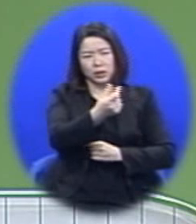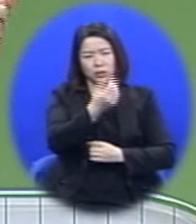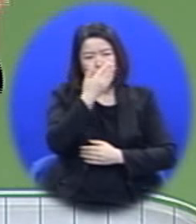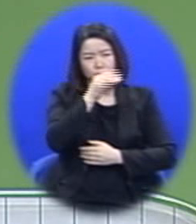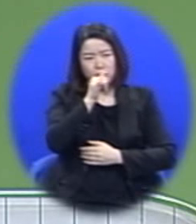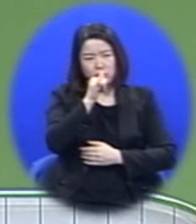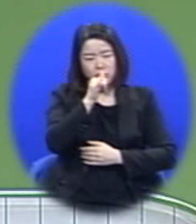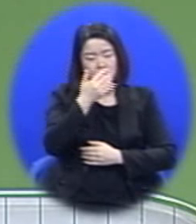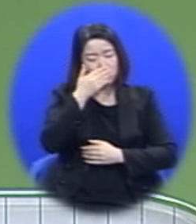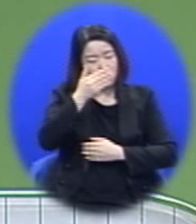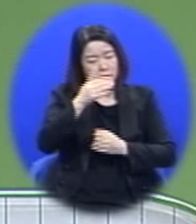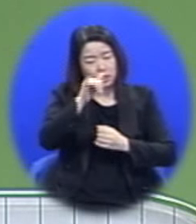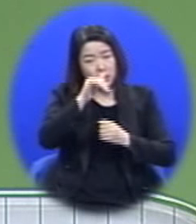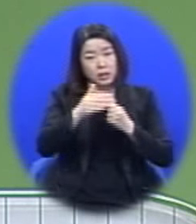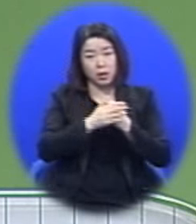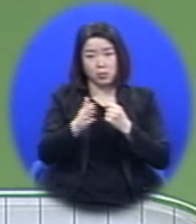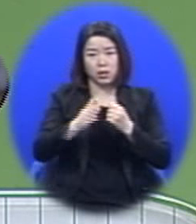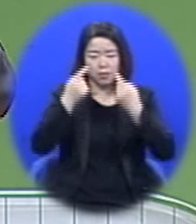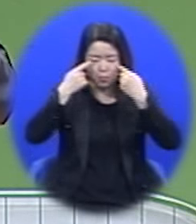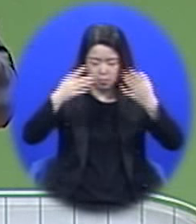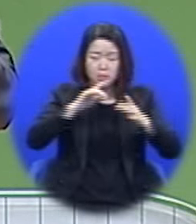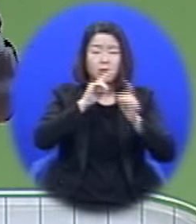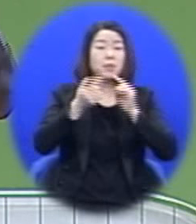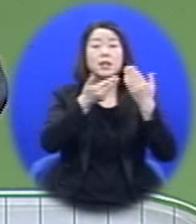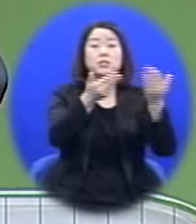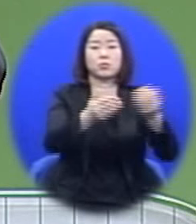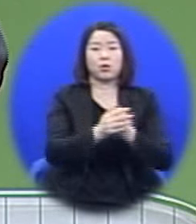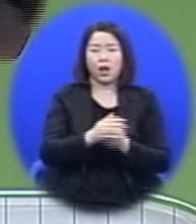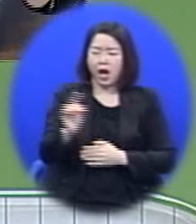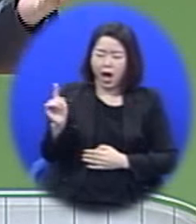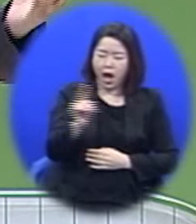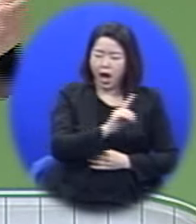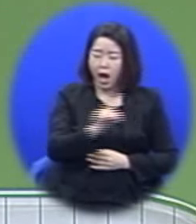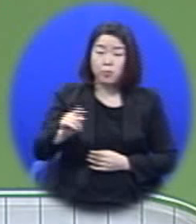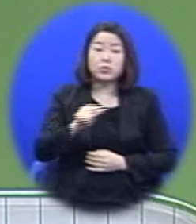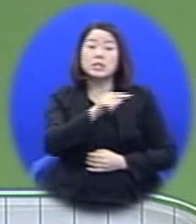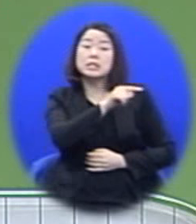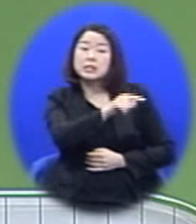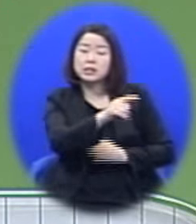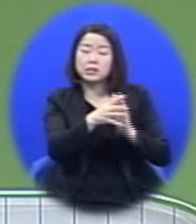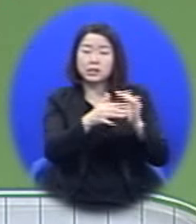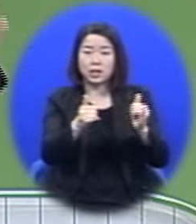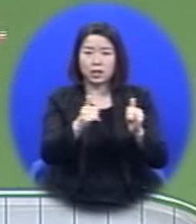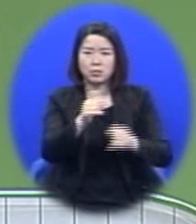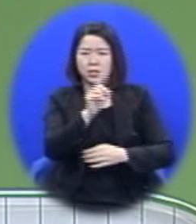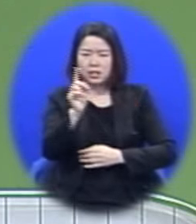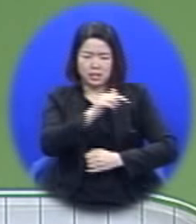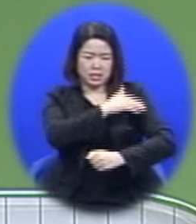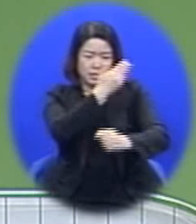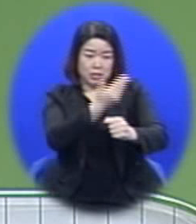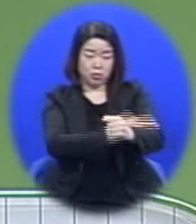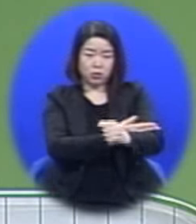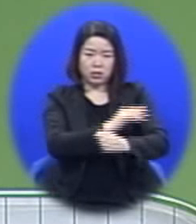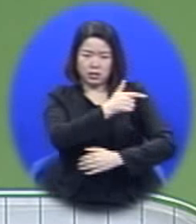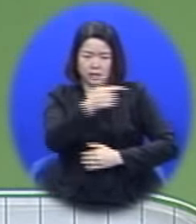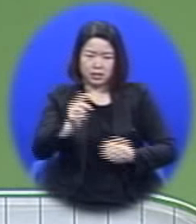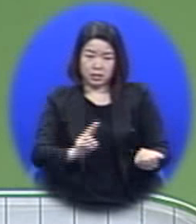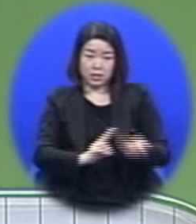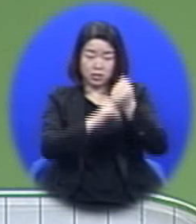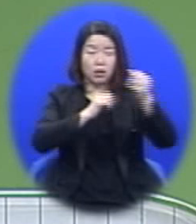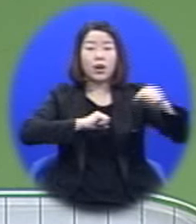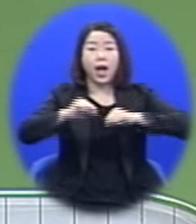있으니까 분명히 말씀을 드립니다. 아무리 그가 큰 권능을 행하고 아무리 큰 기적을 그가 행한다